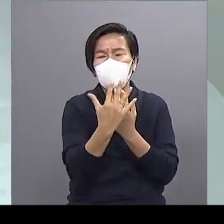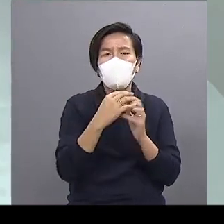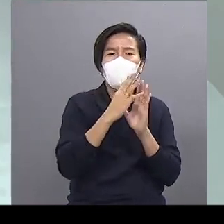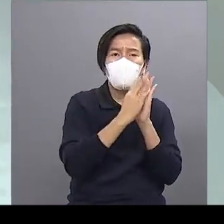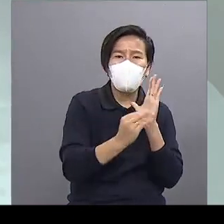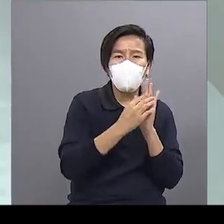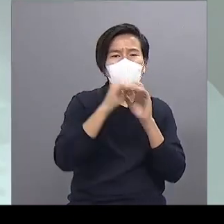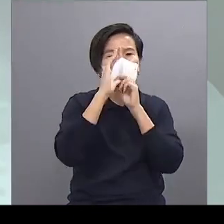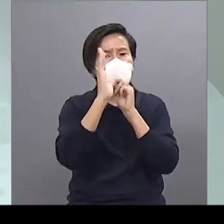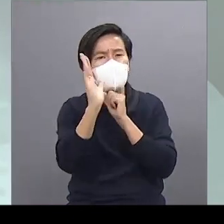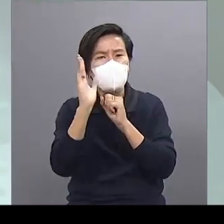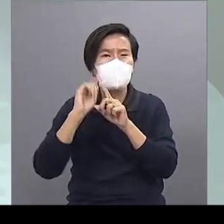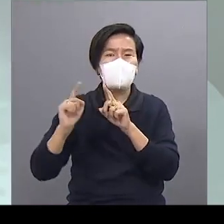เบนเนทก็คือสปาแล้วก็ความงามนะ